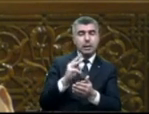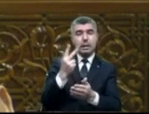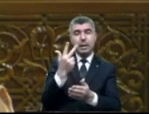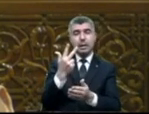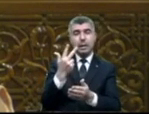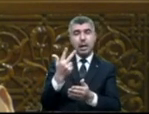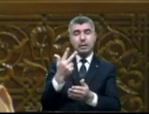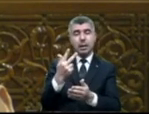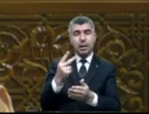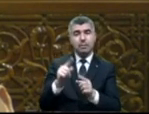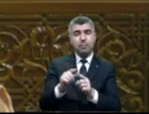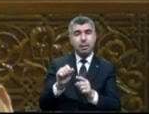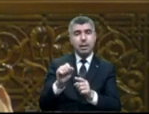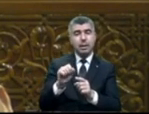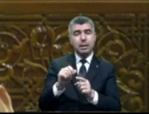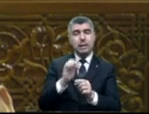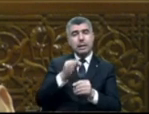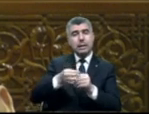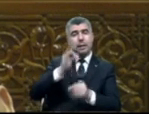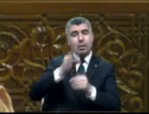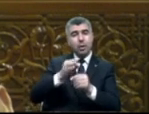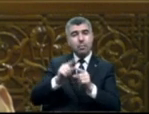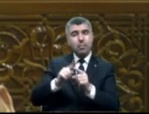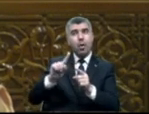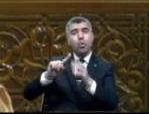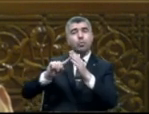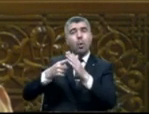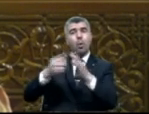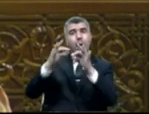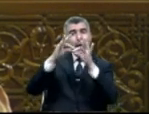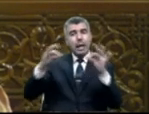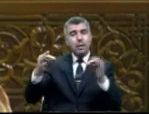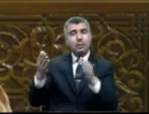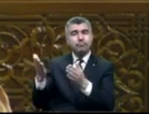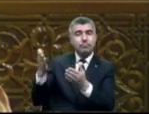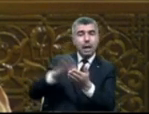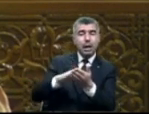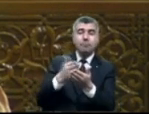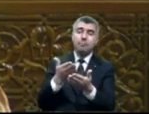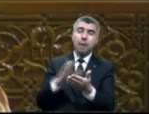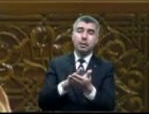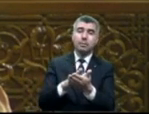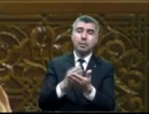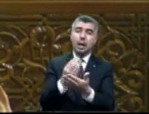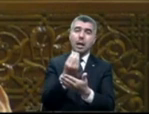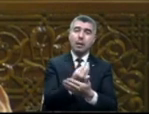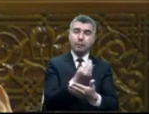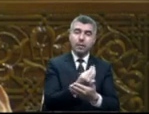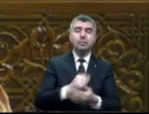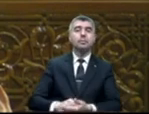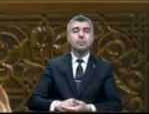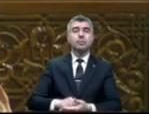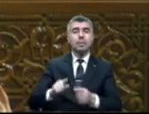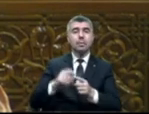3 سبتمبر 2022 بسبب صعقة كهربائية من عمود إنارة عمومية. أريد السيدة الوزيرة أن أتقاسم معكم